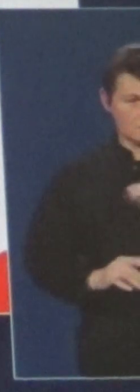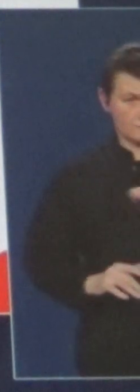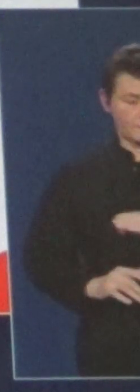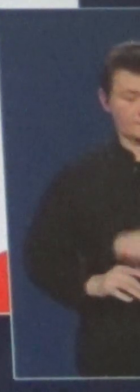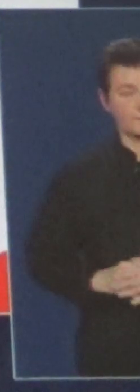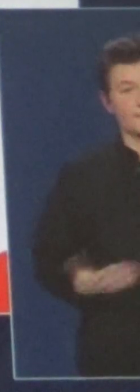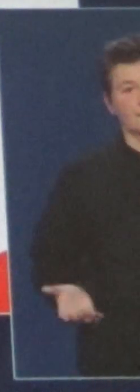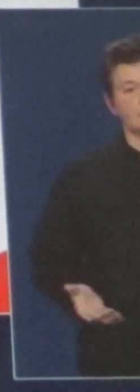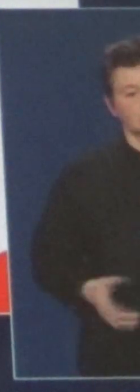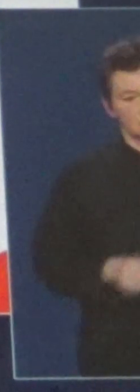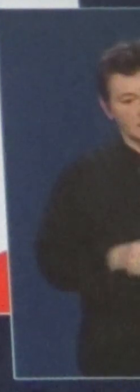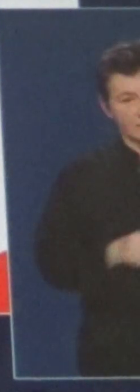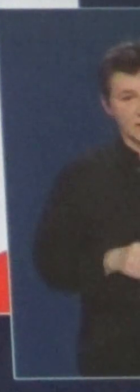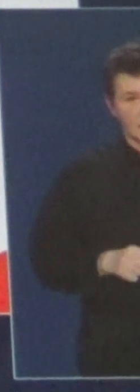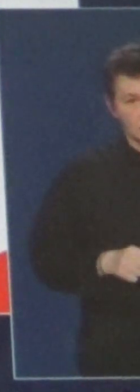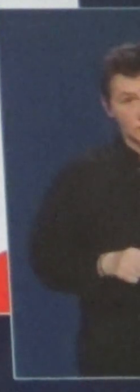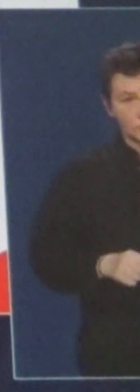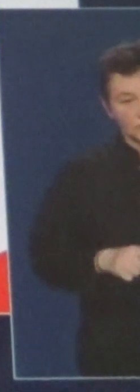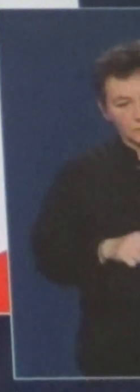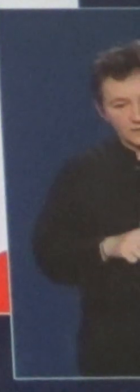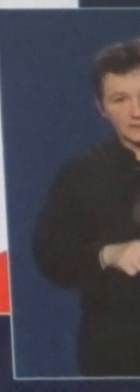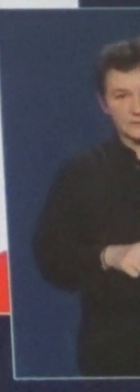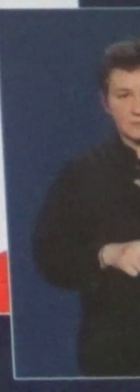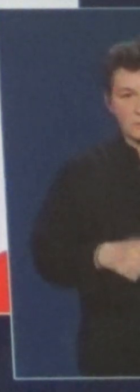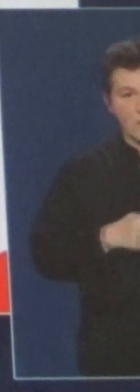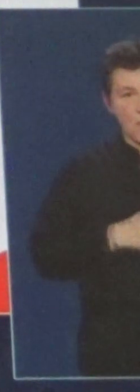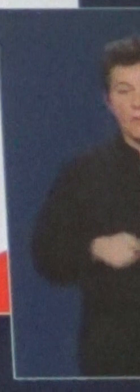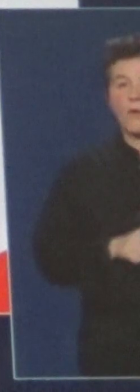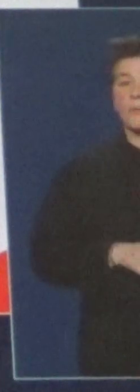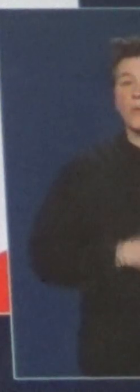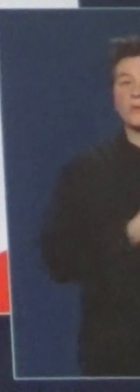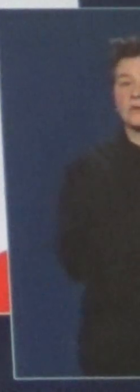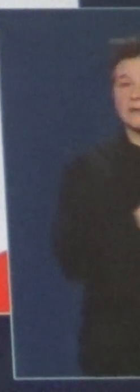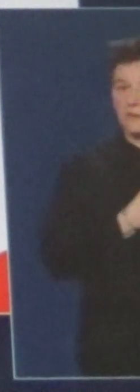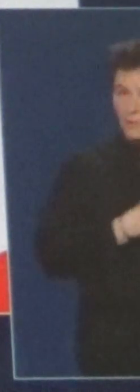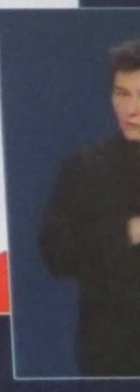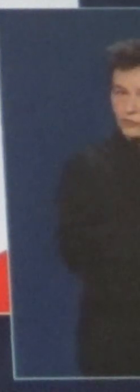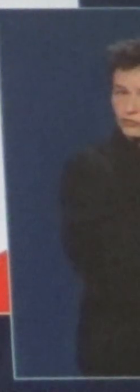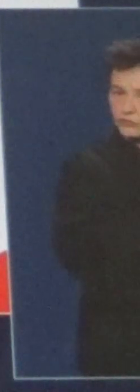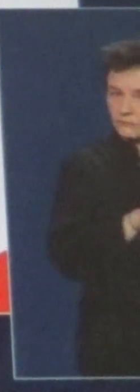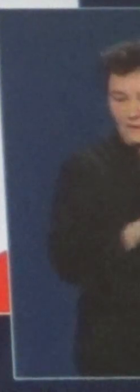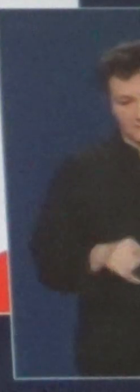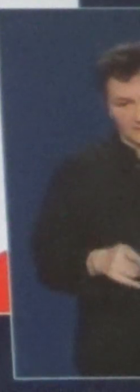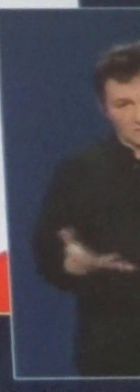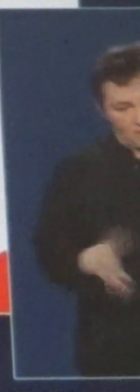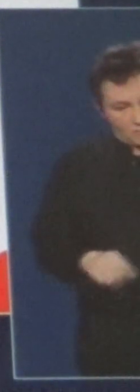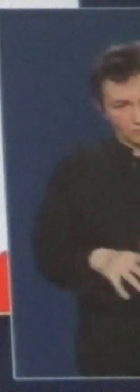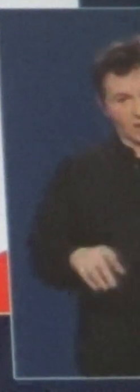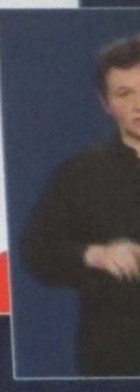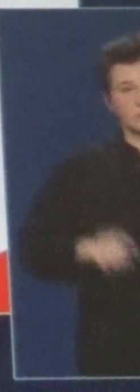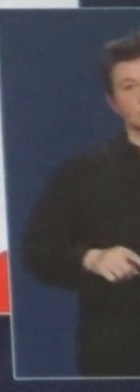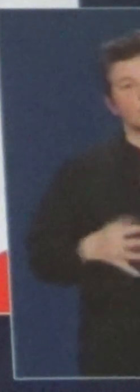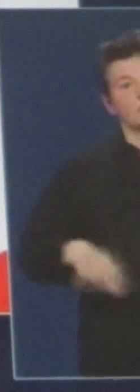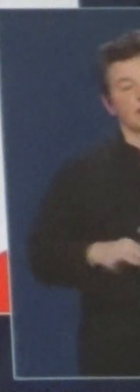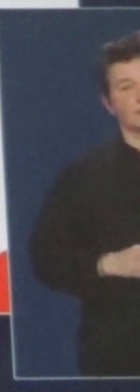voulais recevoir à Versailles l'hérité d'Angleterre, t'as dû changer de plan. Pas de majorité